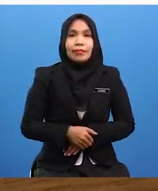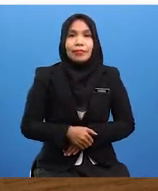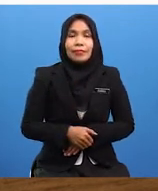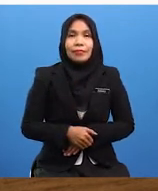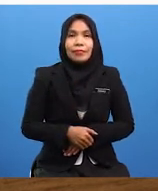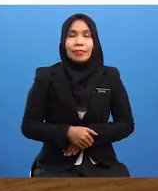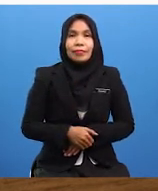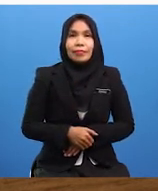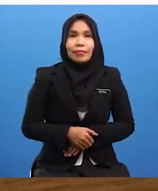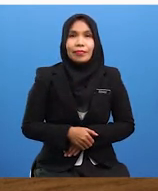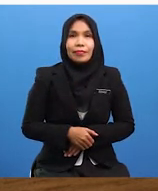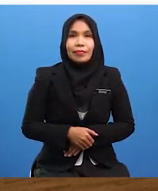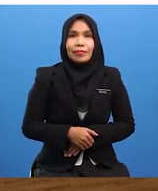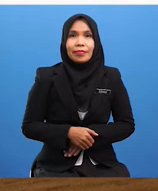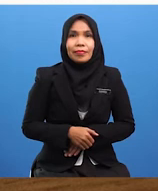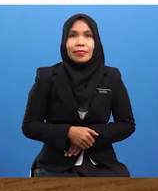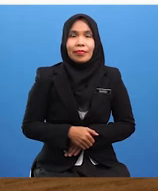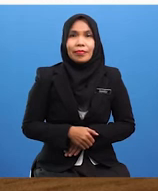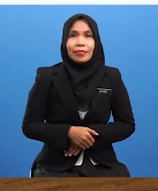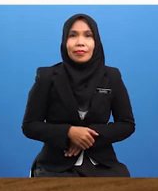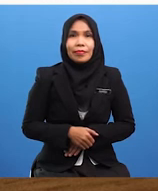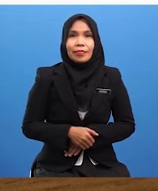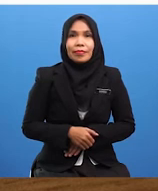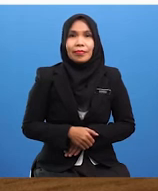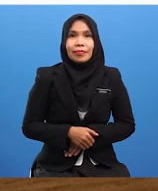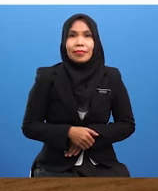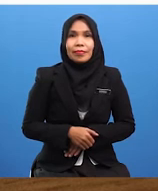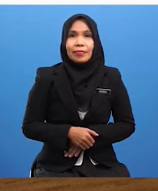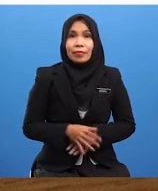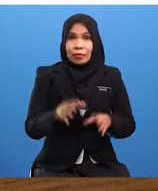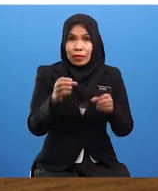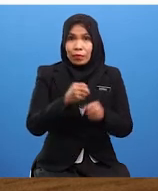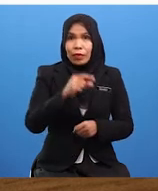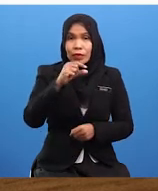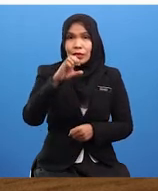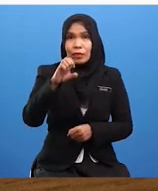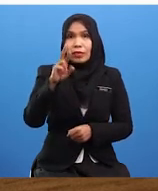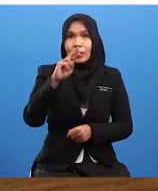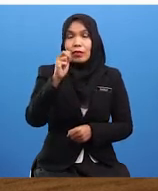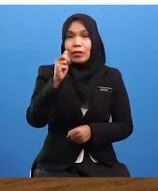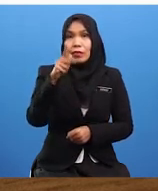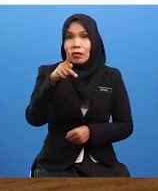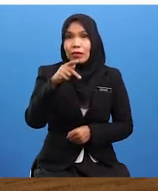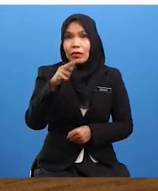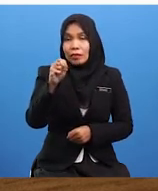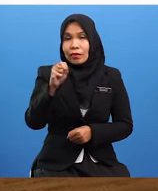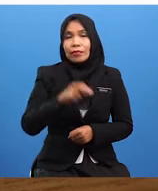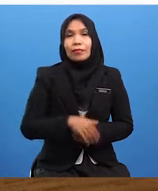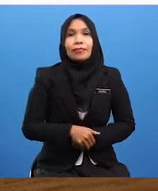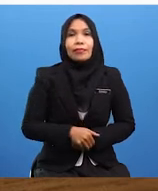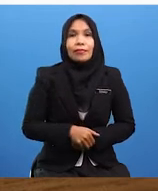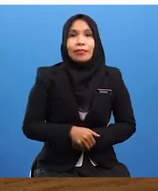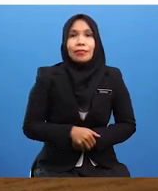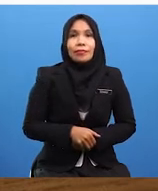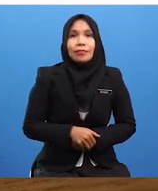1983. Pernah mendapat geran kerajaan Perancis untuk membuat kajian mengenai seni cetakan